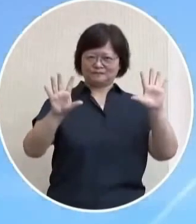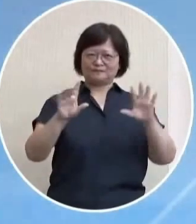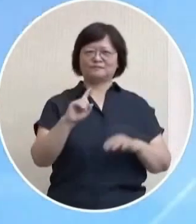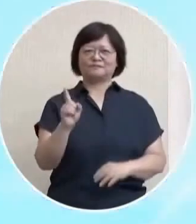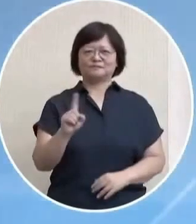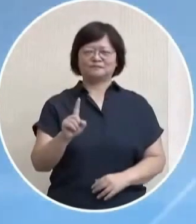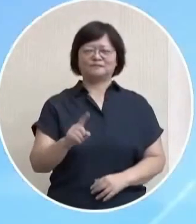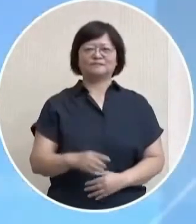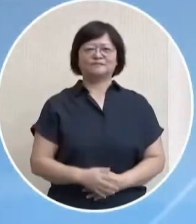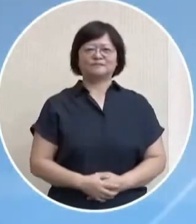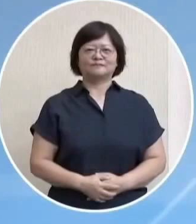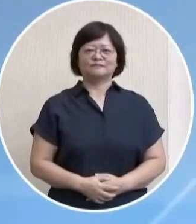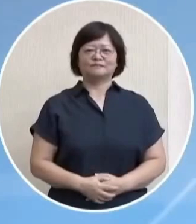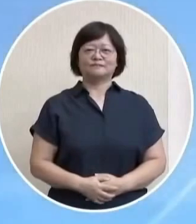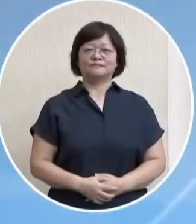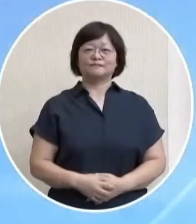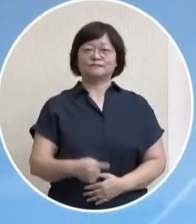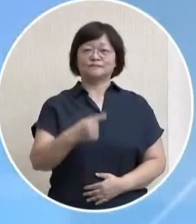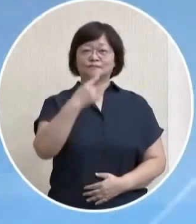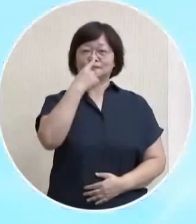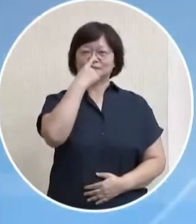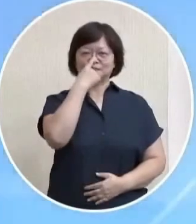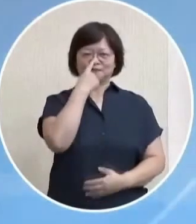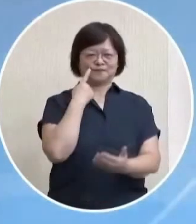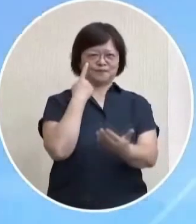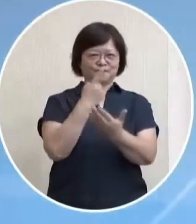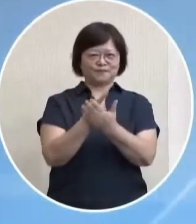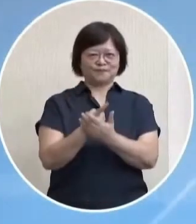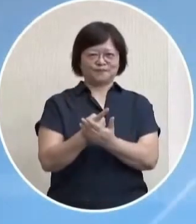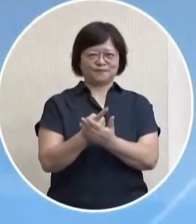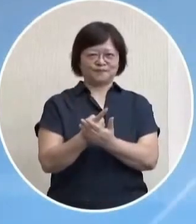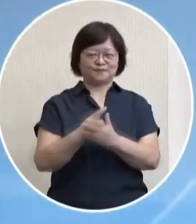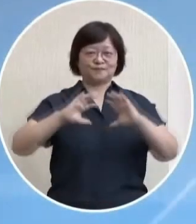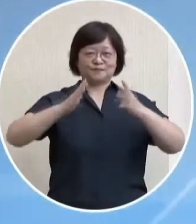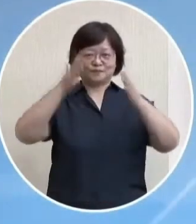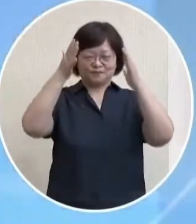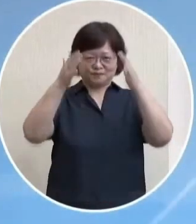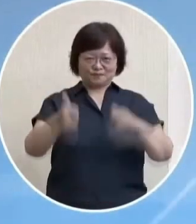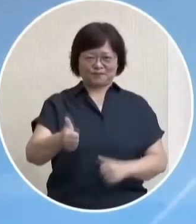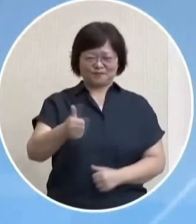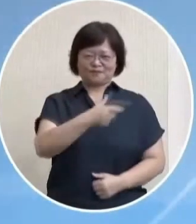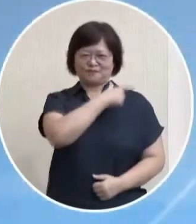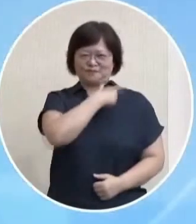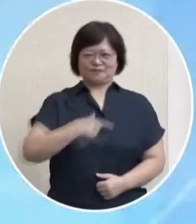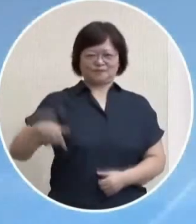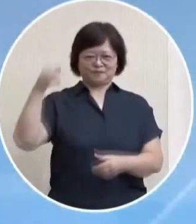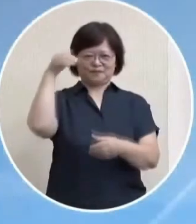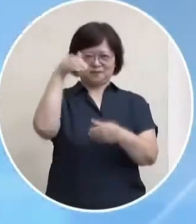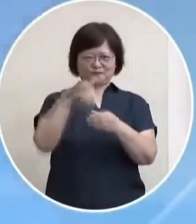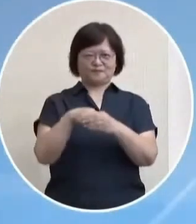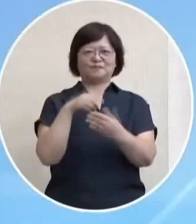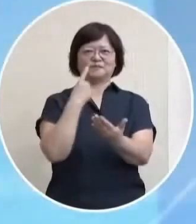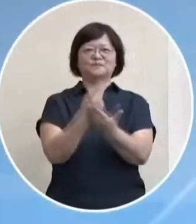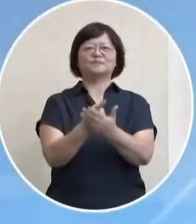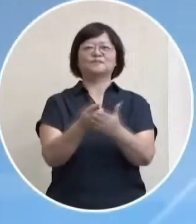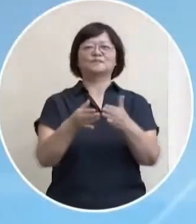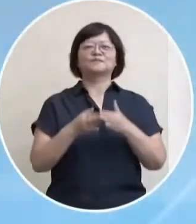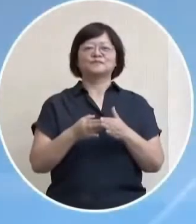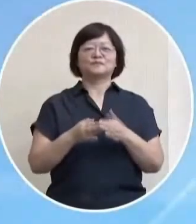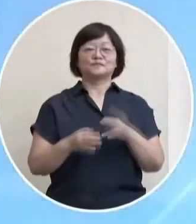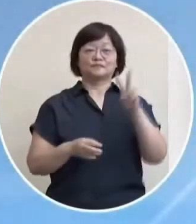决定以总统参选人的身份。投入